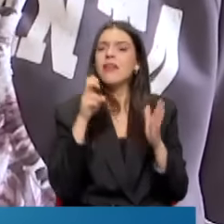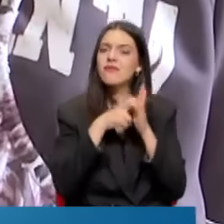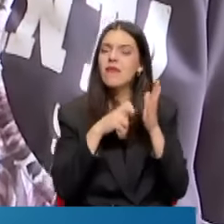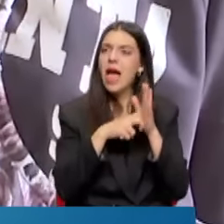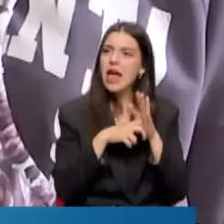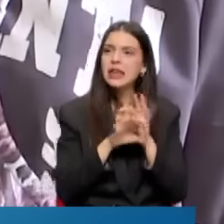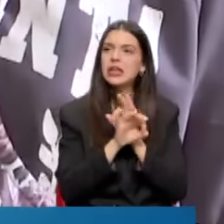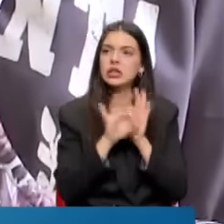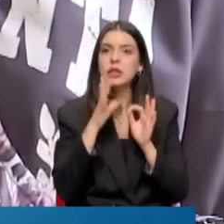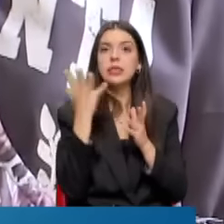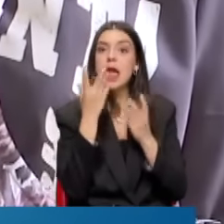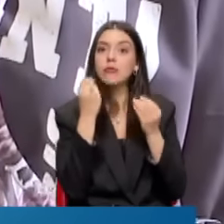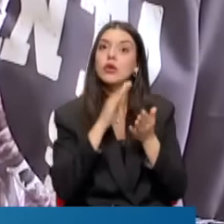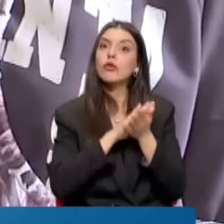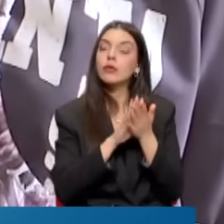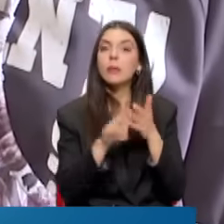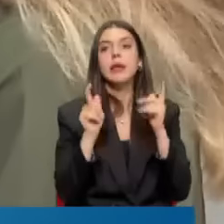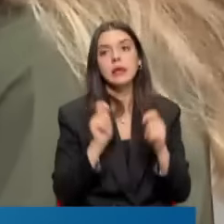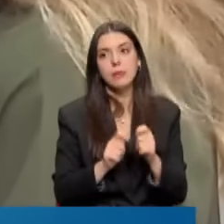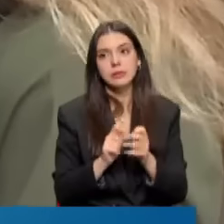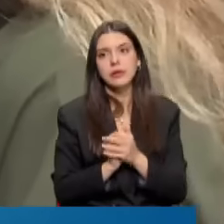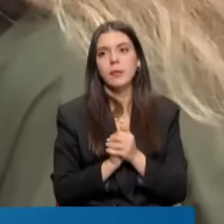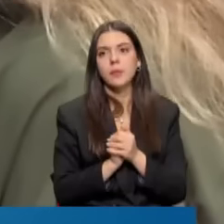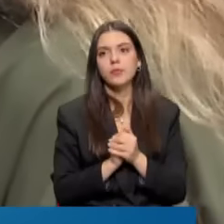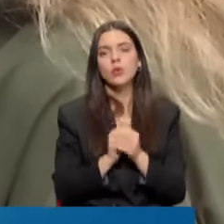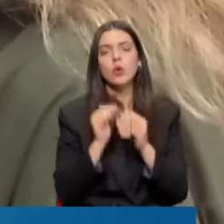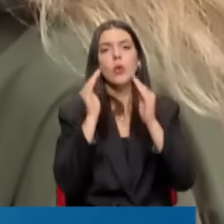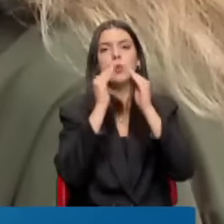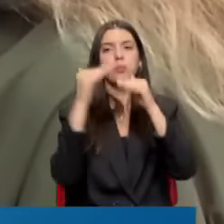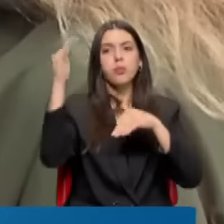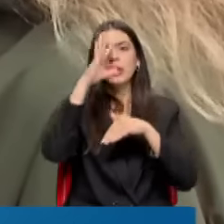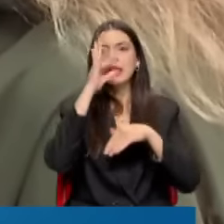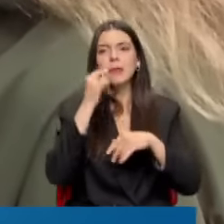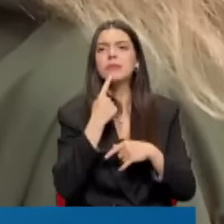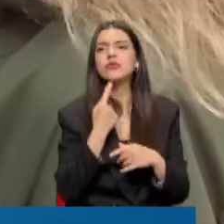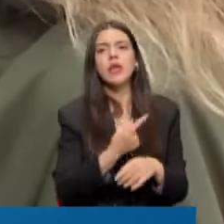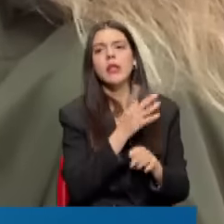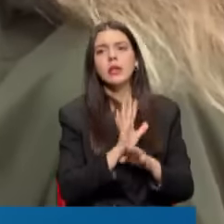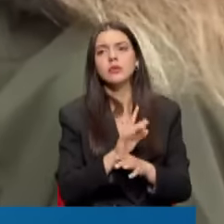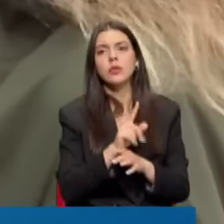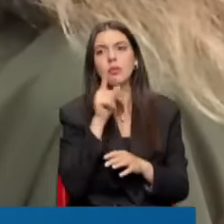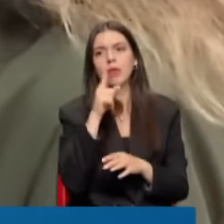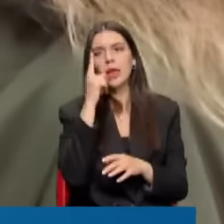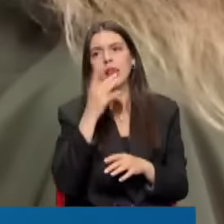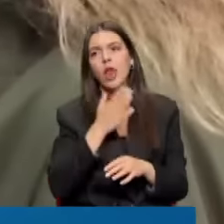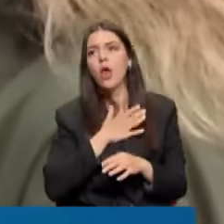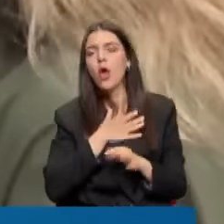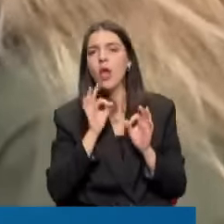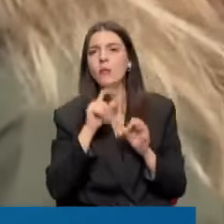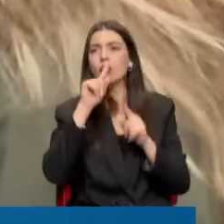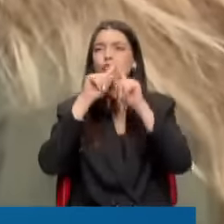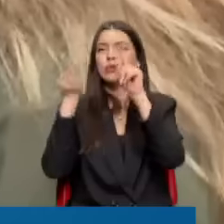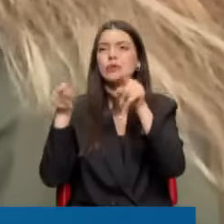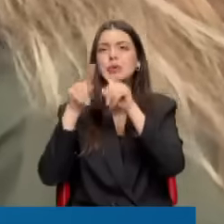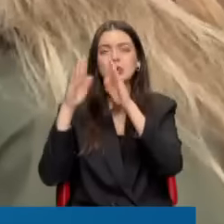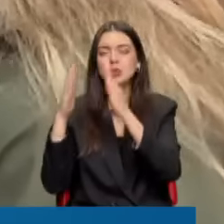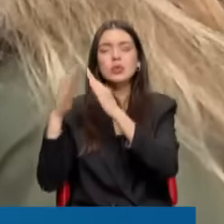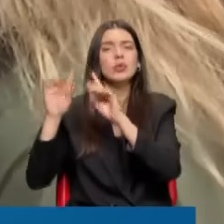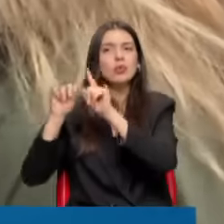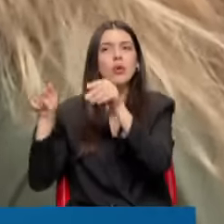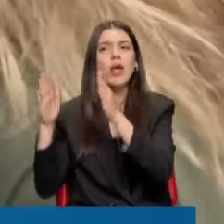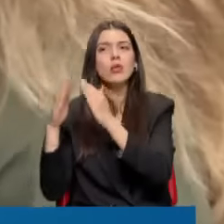sistemini daha güzel bir hale getirebilir Bence büyükleri kime kime İPA edeceğiz Bence onları küçük esnaf Evet küçük